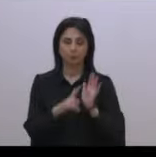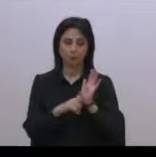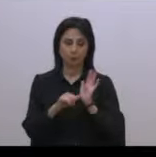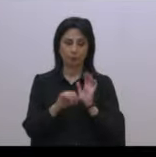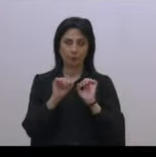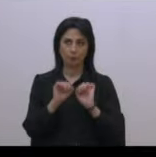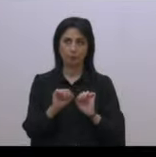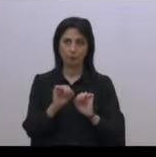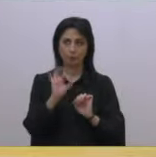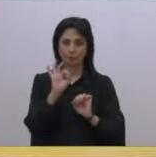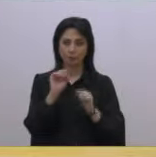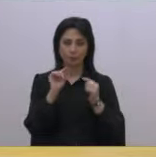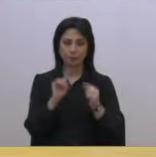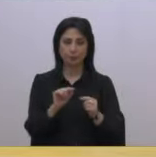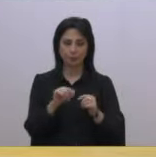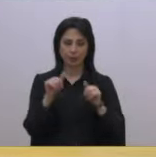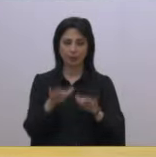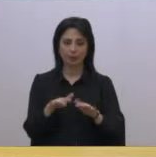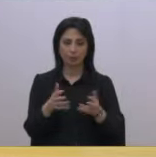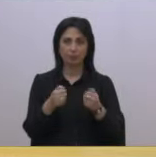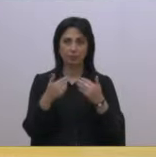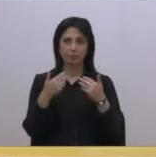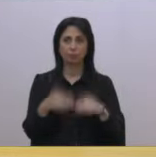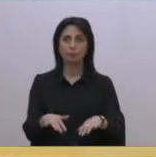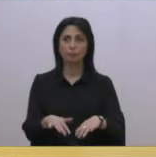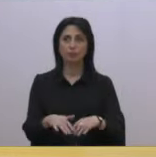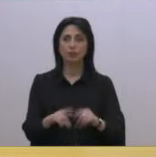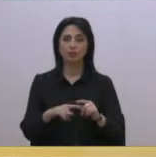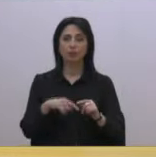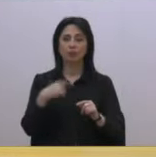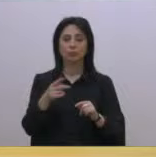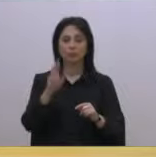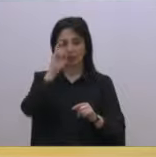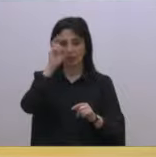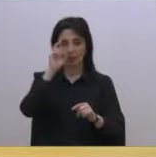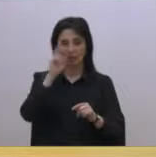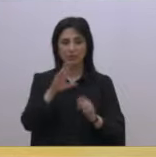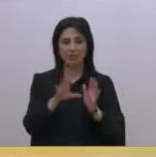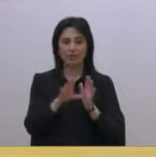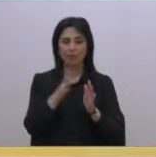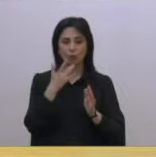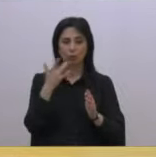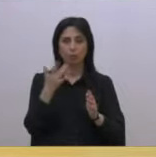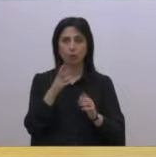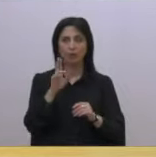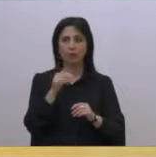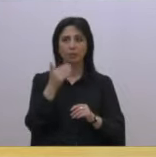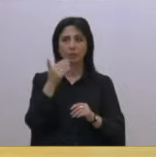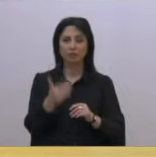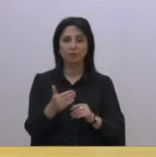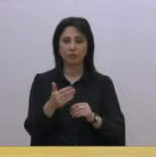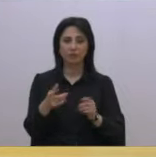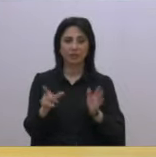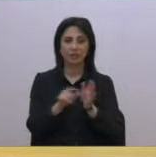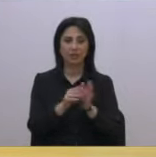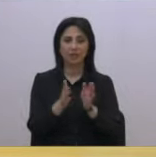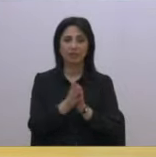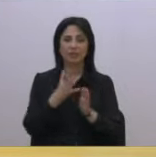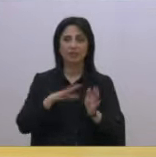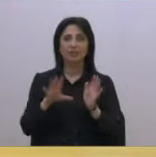სამოცდათ თექვსმეტი მომხრე, ნული წინააღმდეგი, დადგენილება მიღებულია. შემდეგი სახელმწიფო ენერგეტიკული პოლიტიკა და მისი დანარჩი